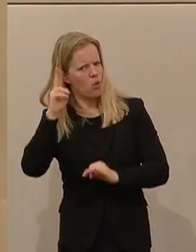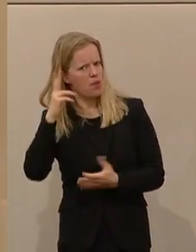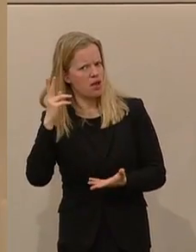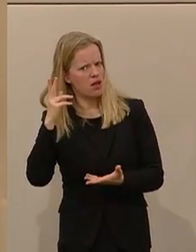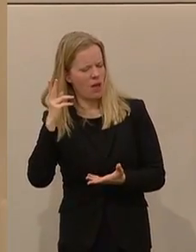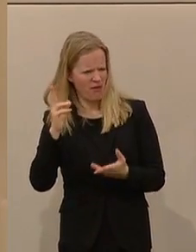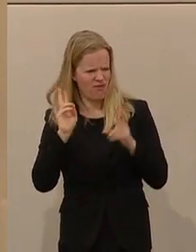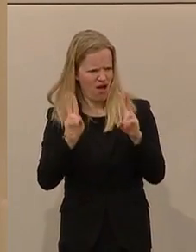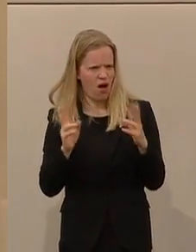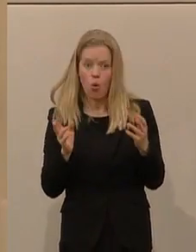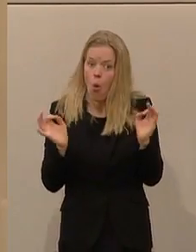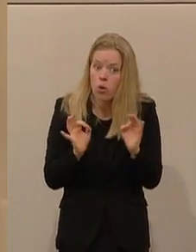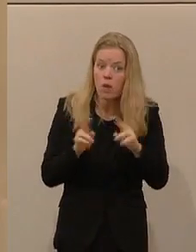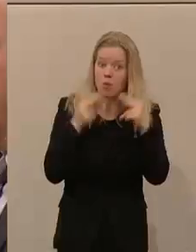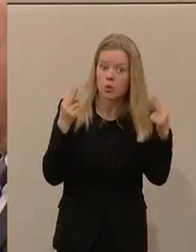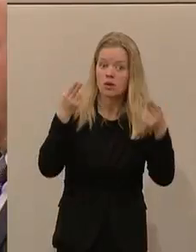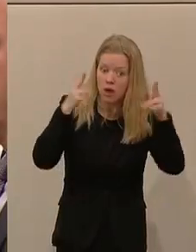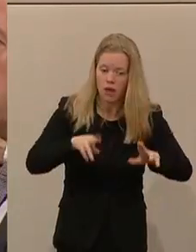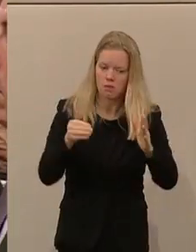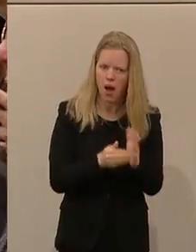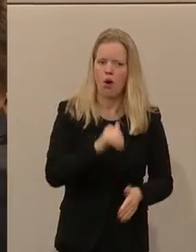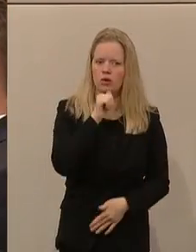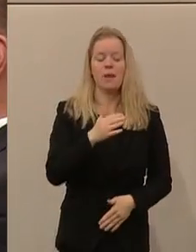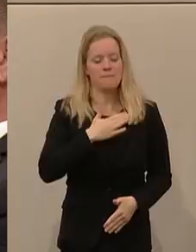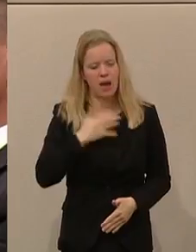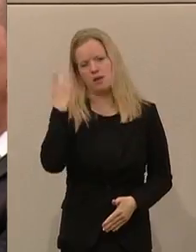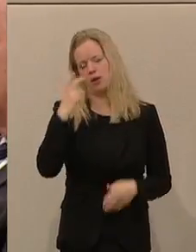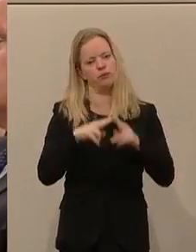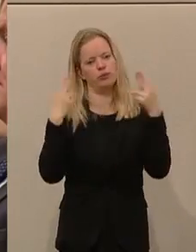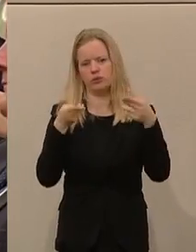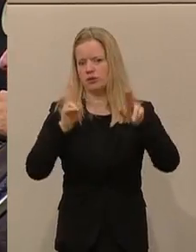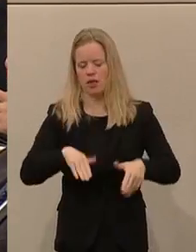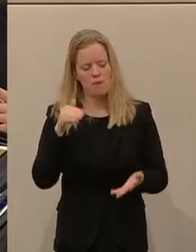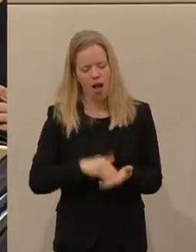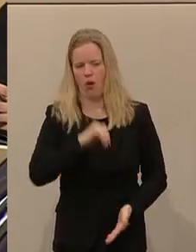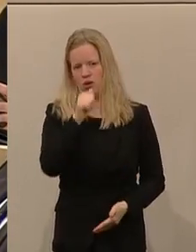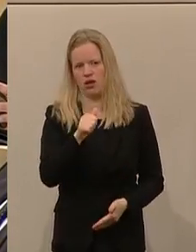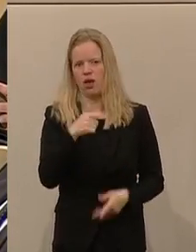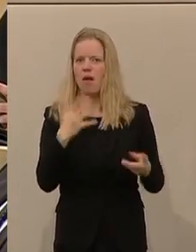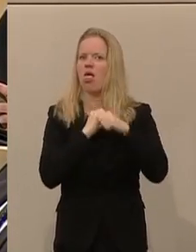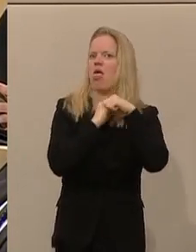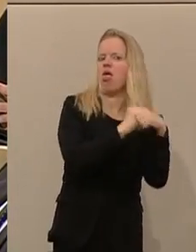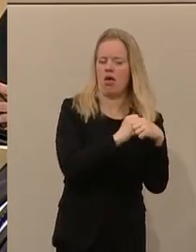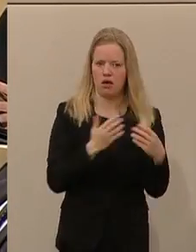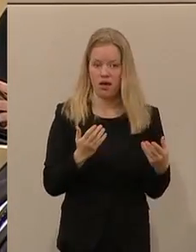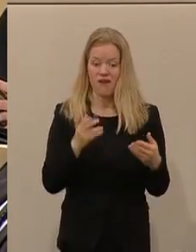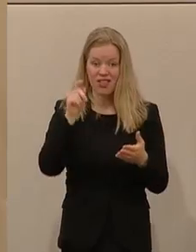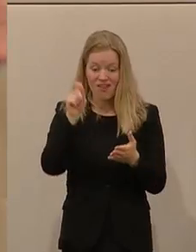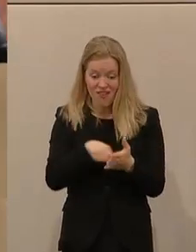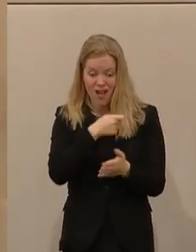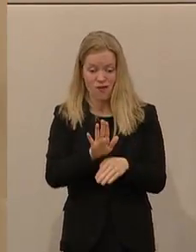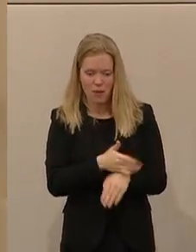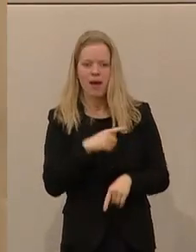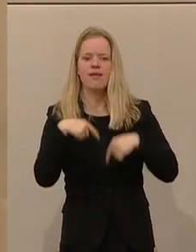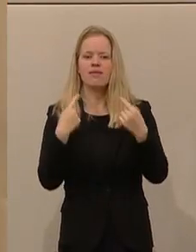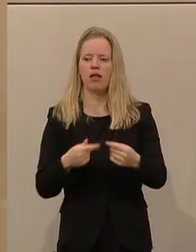weil er auch in Geiselhaft von Parteipolitik ist. sind die Wahlen vorbei, dann kriechen sie aus und sagen, das geht